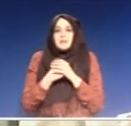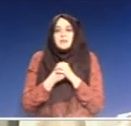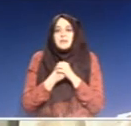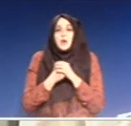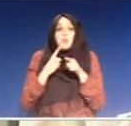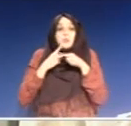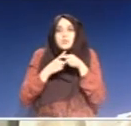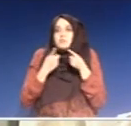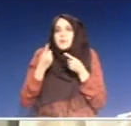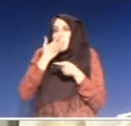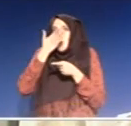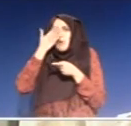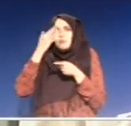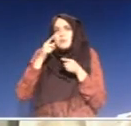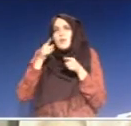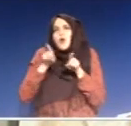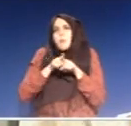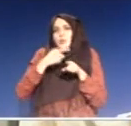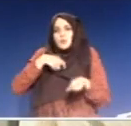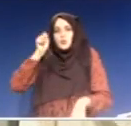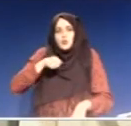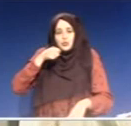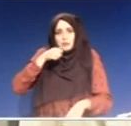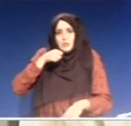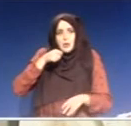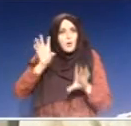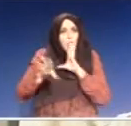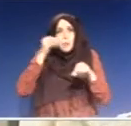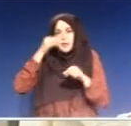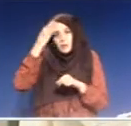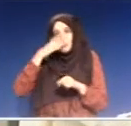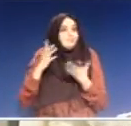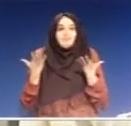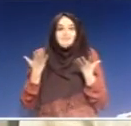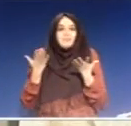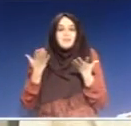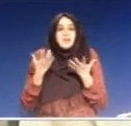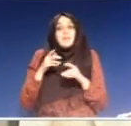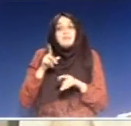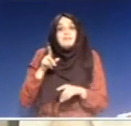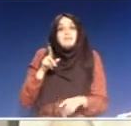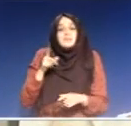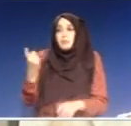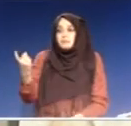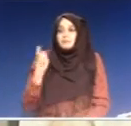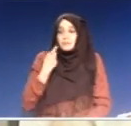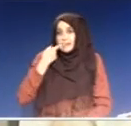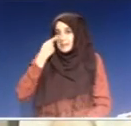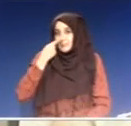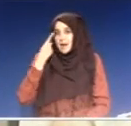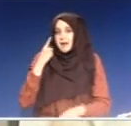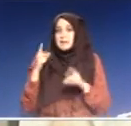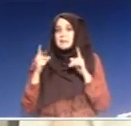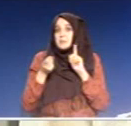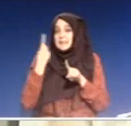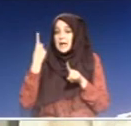الإلمام بجوانب القضية المعروضة على المحكمة. القاضي هنا دكتور يستشير خبيرا، ومتخصصا